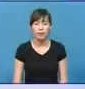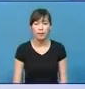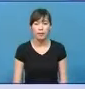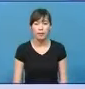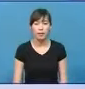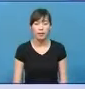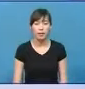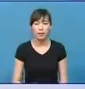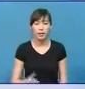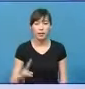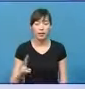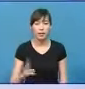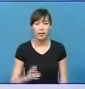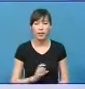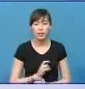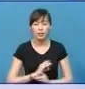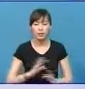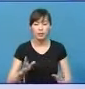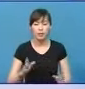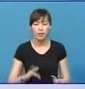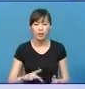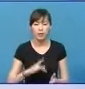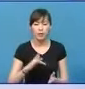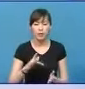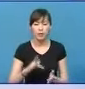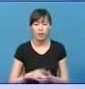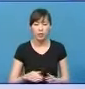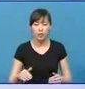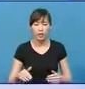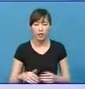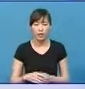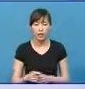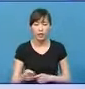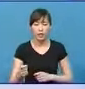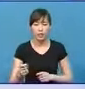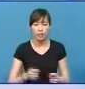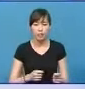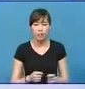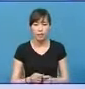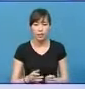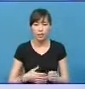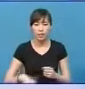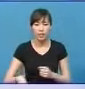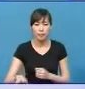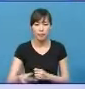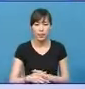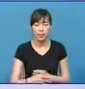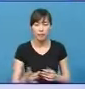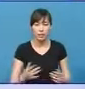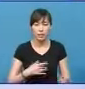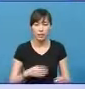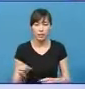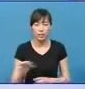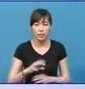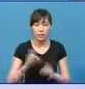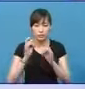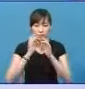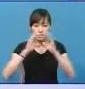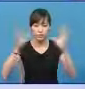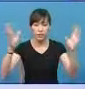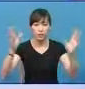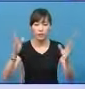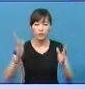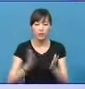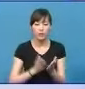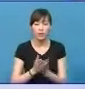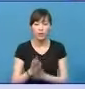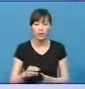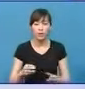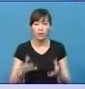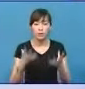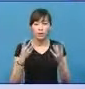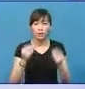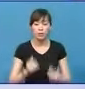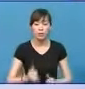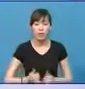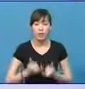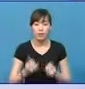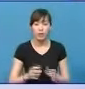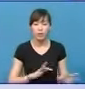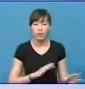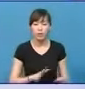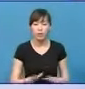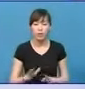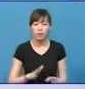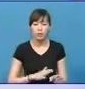Қос мереке, қаламыздағы жаңа әкімшілік іскерлік орталығының алаңында мәдениет және өнер қызметкерлерінің күніне арналған салтанатты іс-шара болып